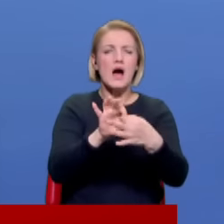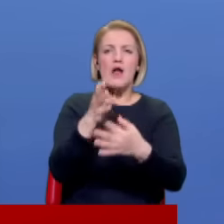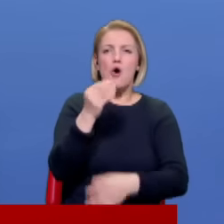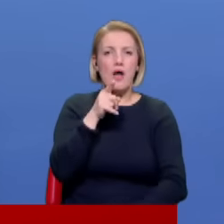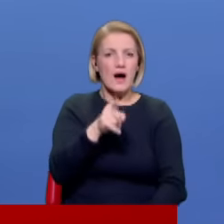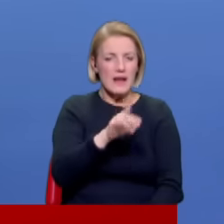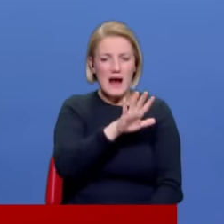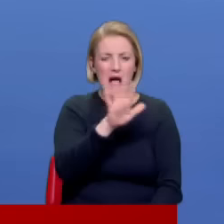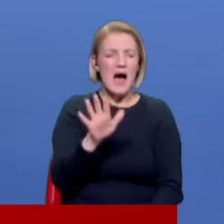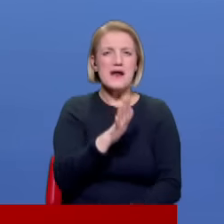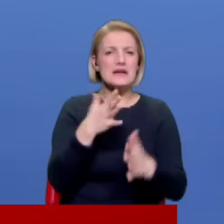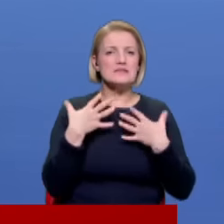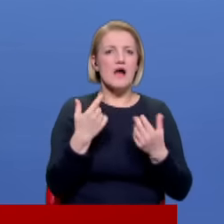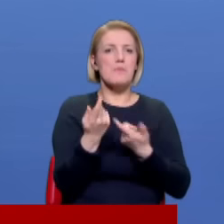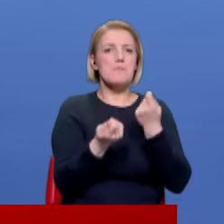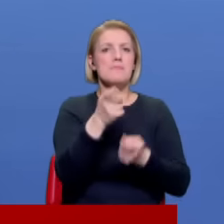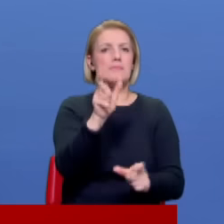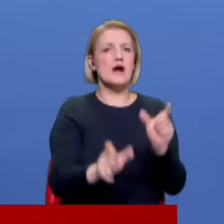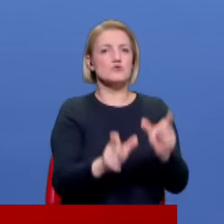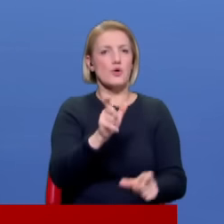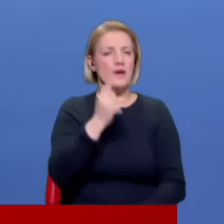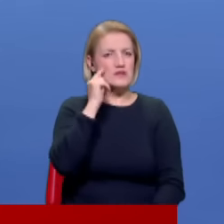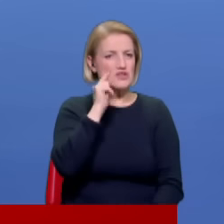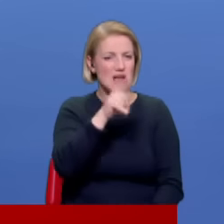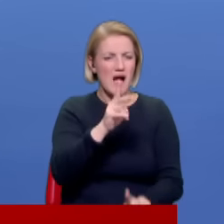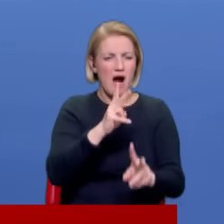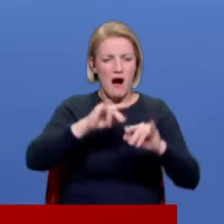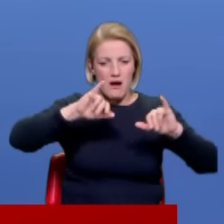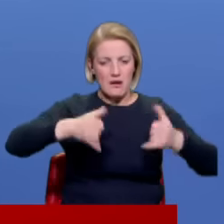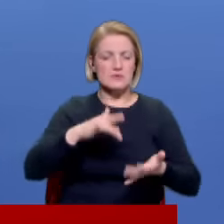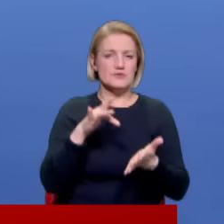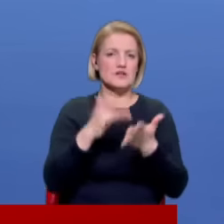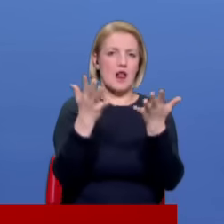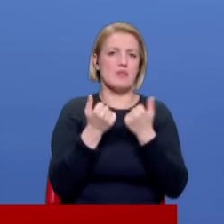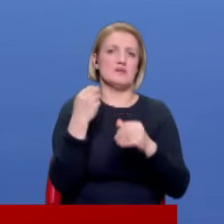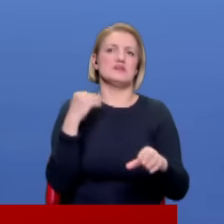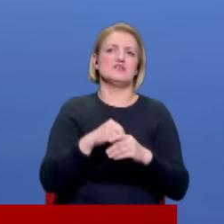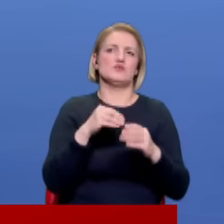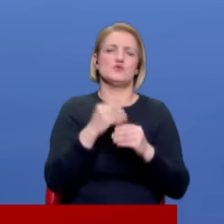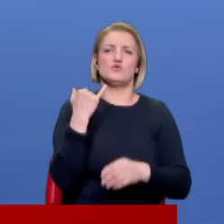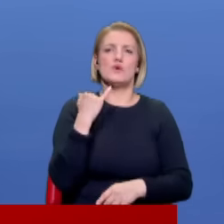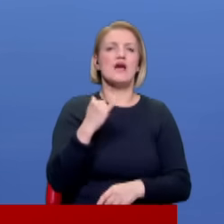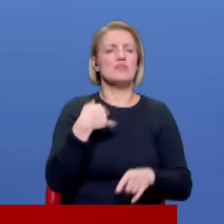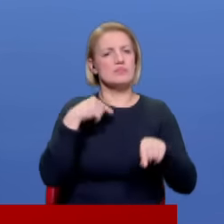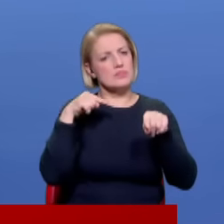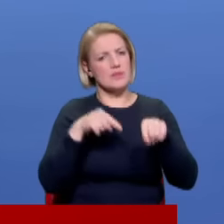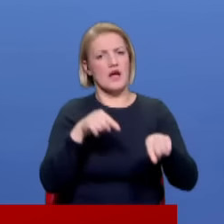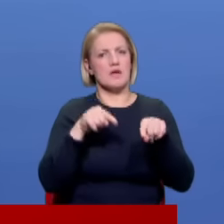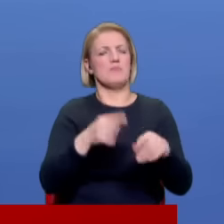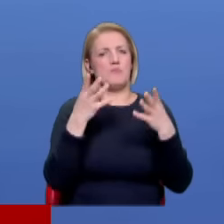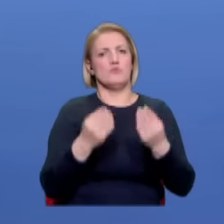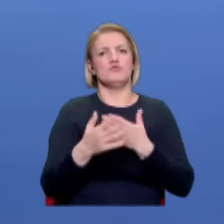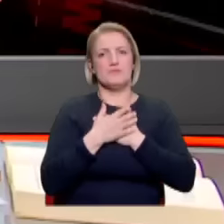olan her türlü sağlık çalışanının en ağır cezayı alması için çok yakından takipçisi